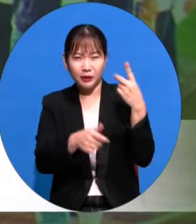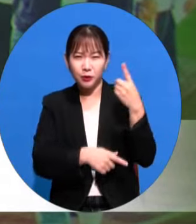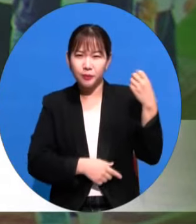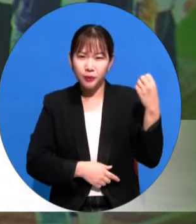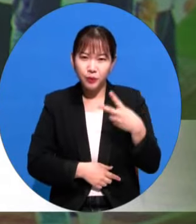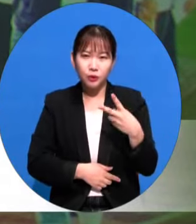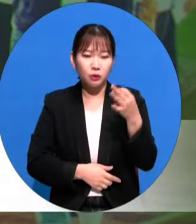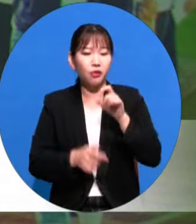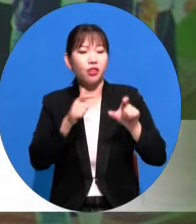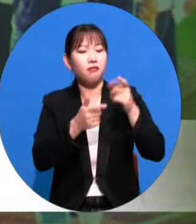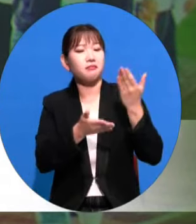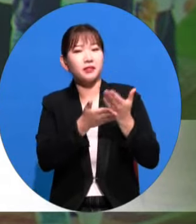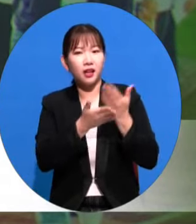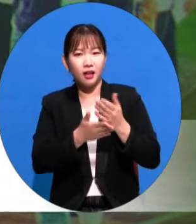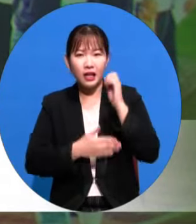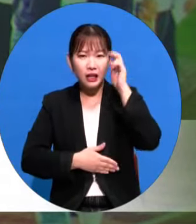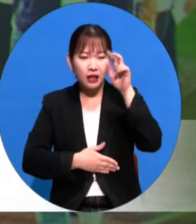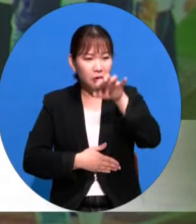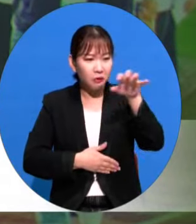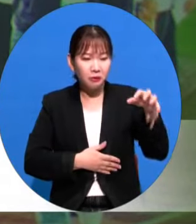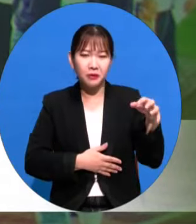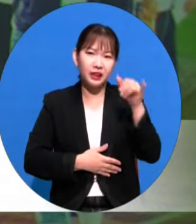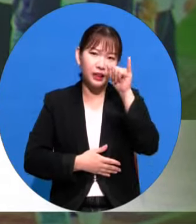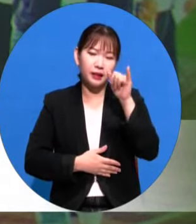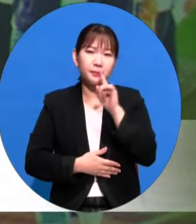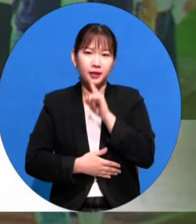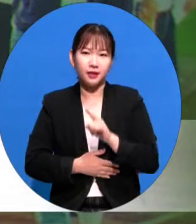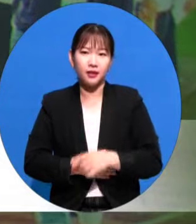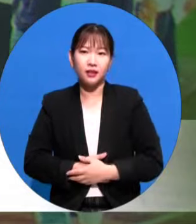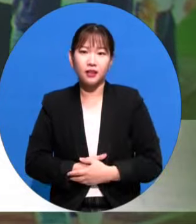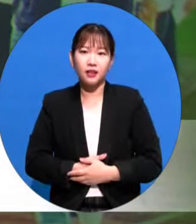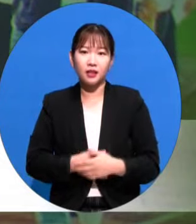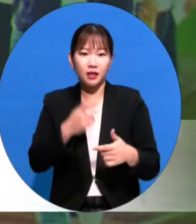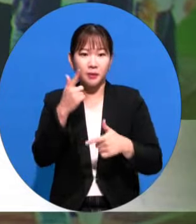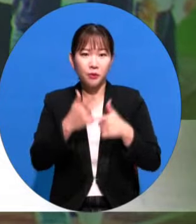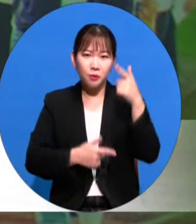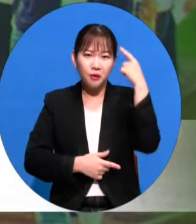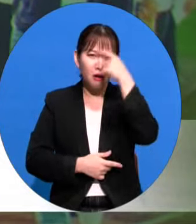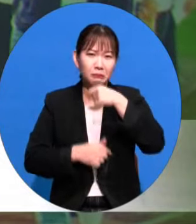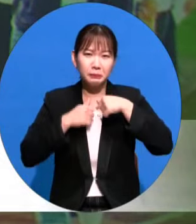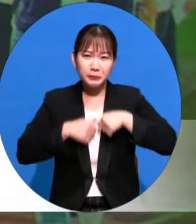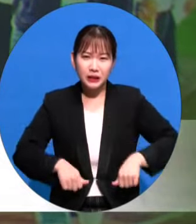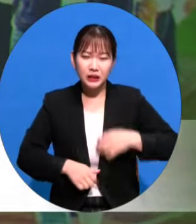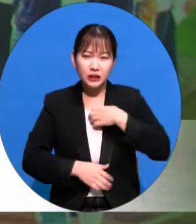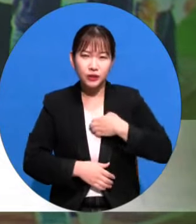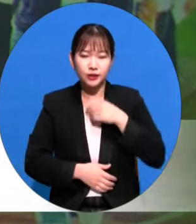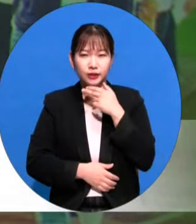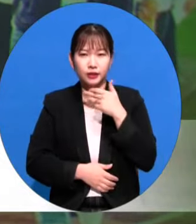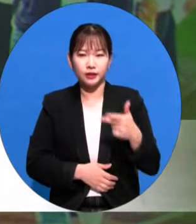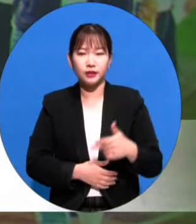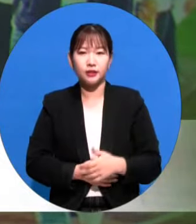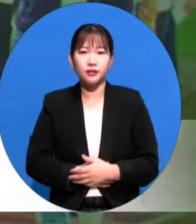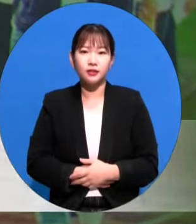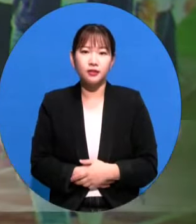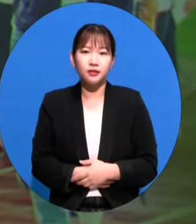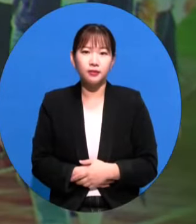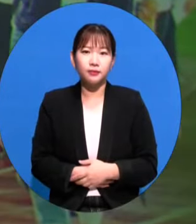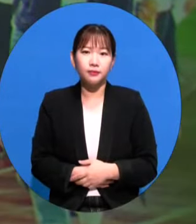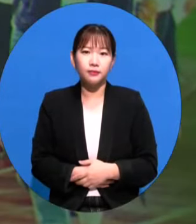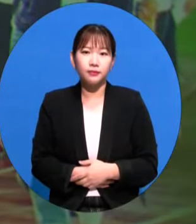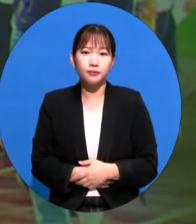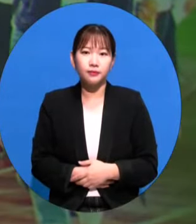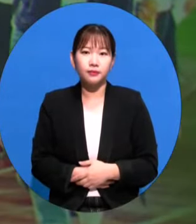심지어 웃돈을 요구하는 숙박업소들도 있다고 합니다. 목포 이미지 실추 우려가 커지고 있습니다. 박종호